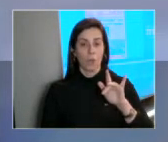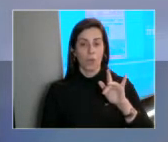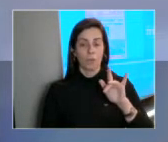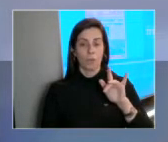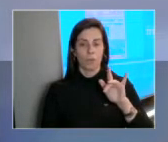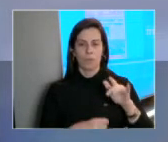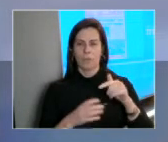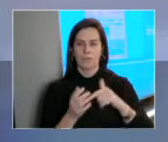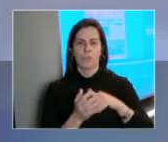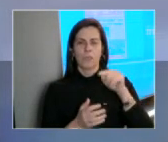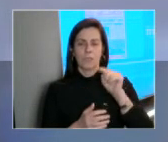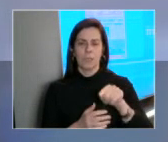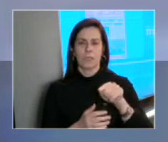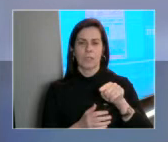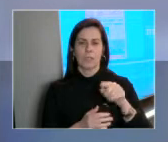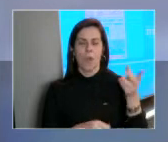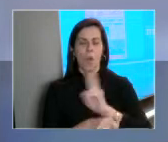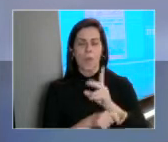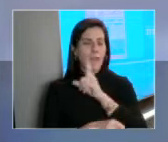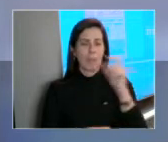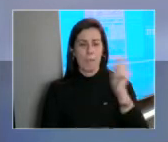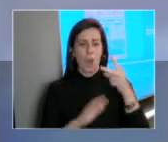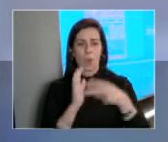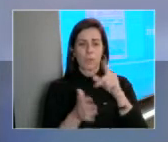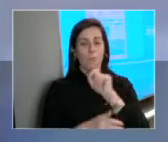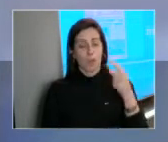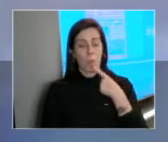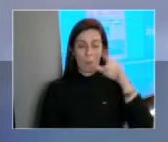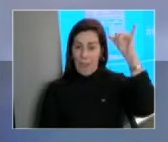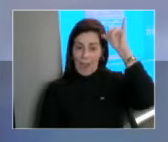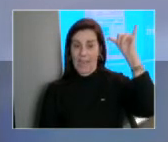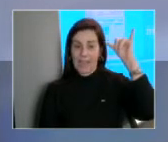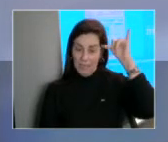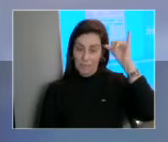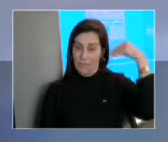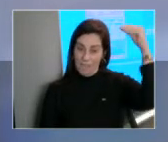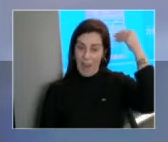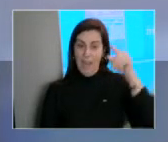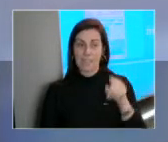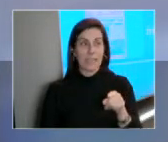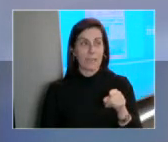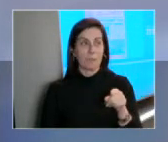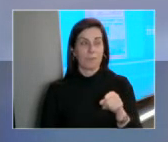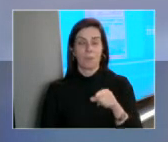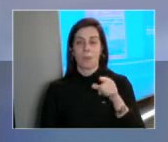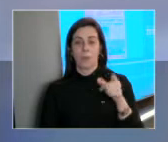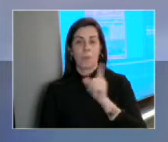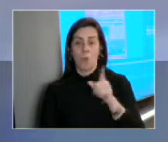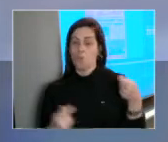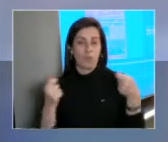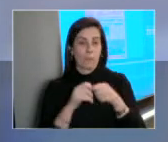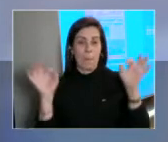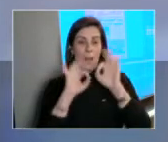הפלסטינים וירדן, זאת הונאת המאה, לא תוכנית המאה, ככה לפחות אומרים הירדנים והפלסטינים, שכאמור הם בכלל לא